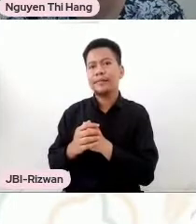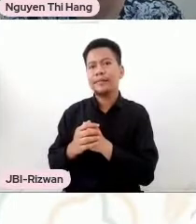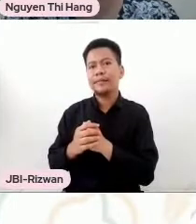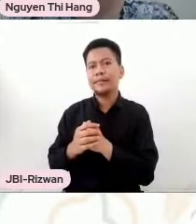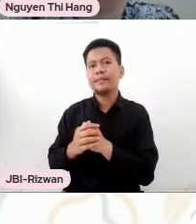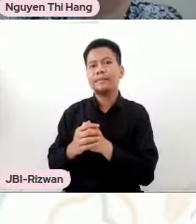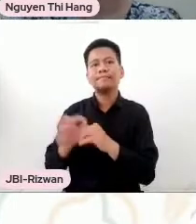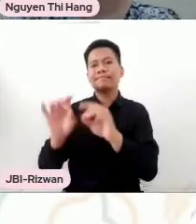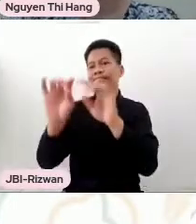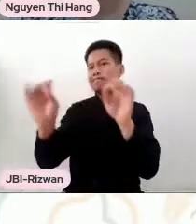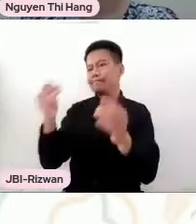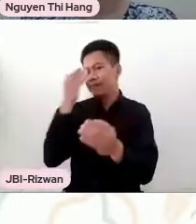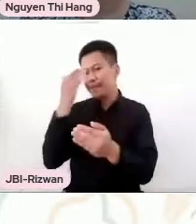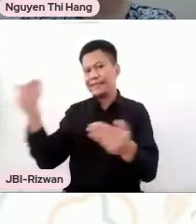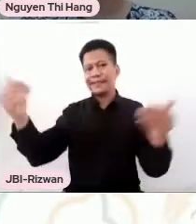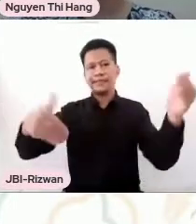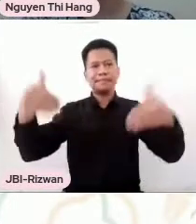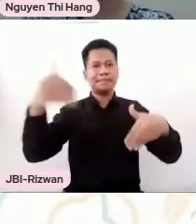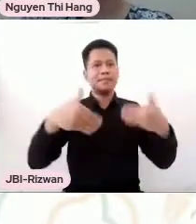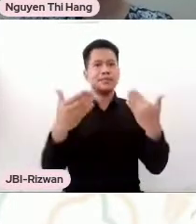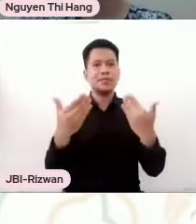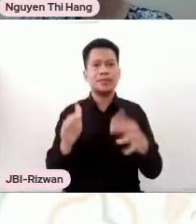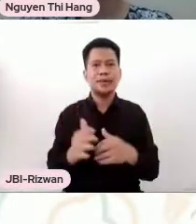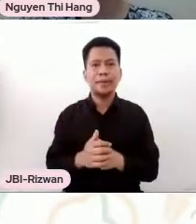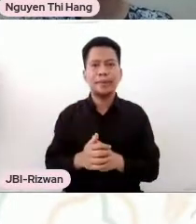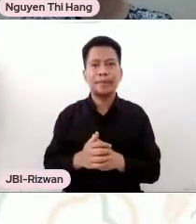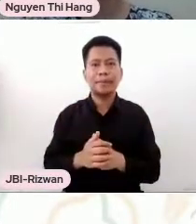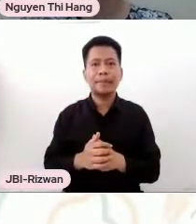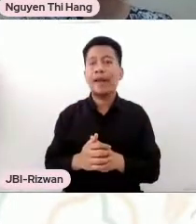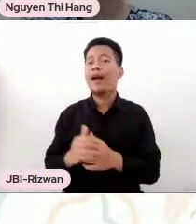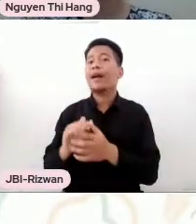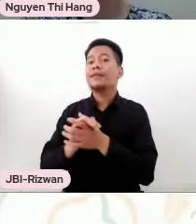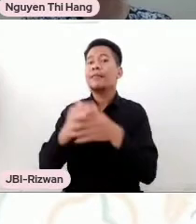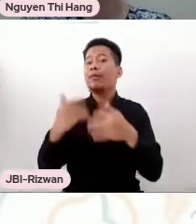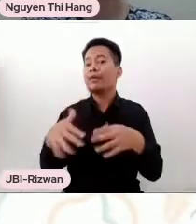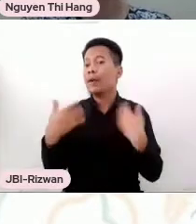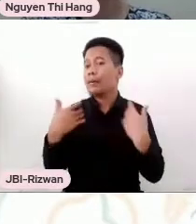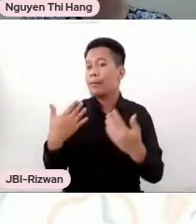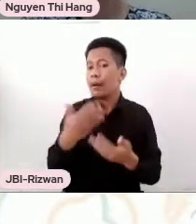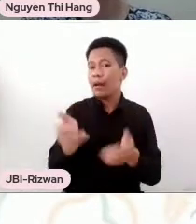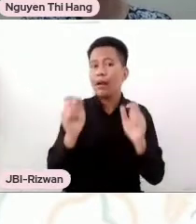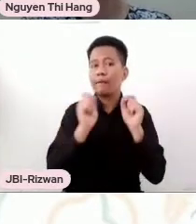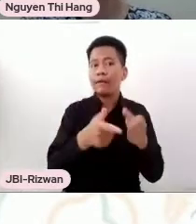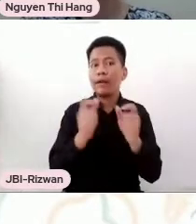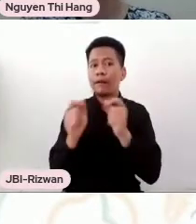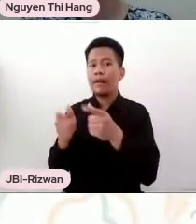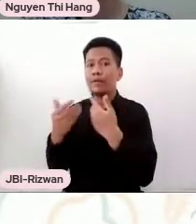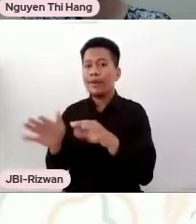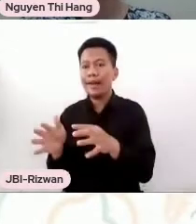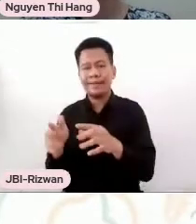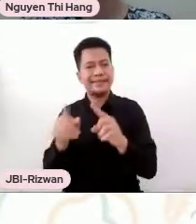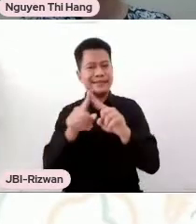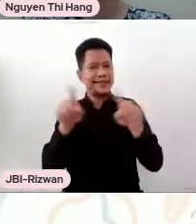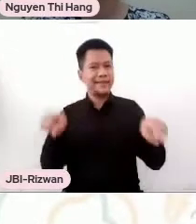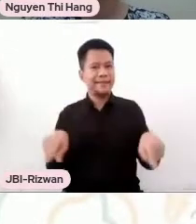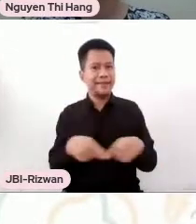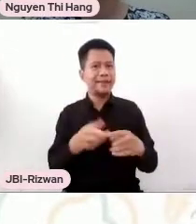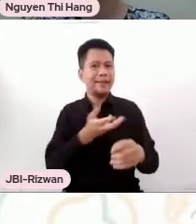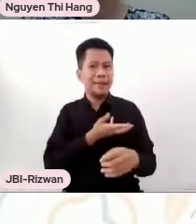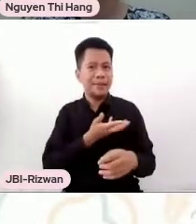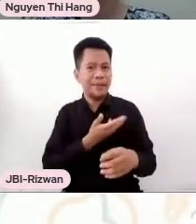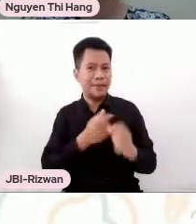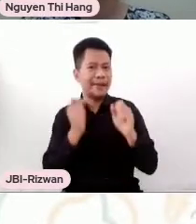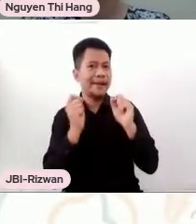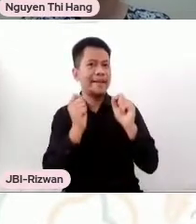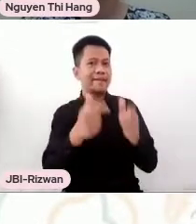kasih ya sudah hadir dengan kami. Bagaimana sahabat luar biasa, sudah mendaftar belum? Kalau ingin mendapatkan sertifikat, silakan mendaftar pada